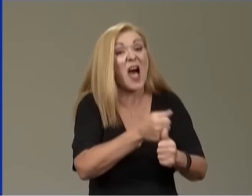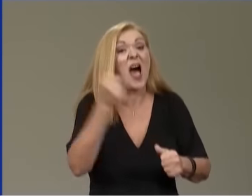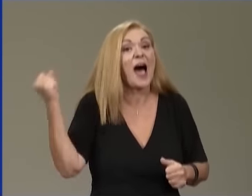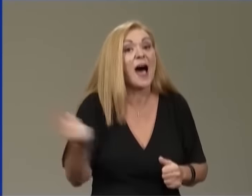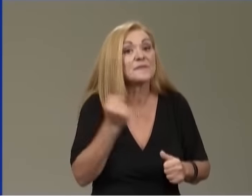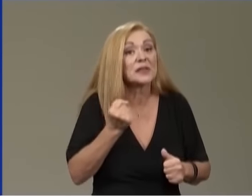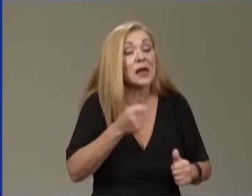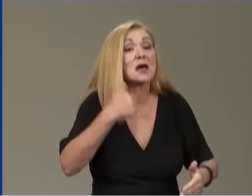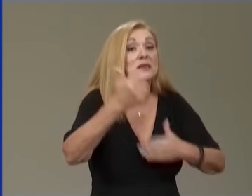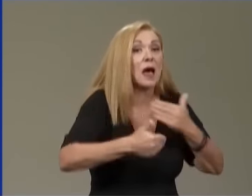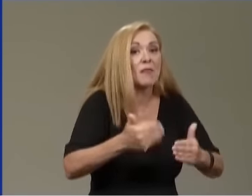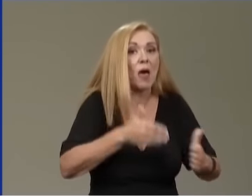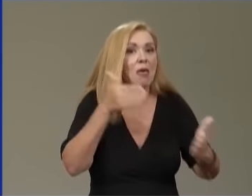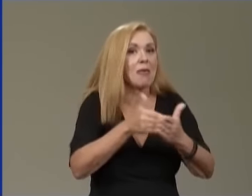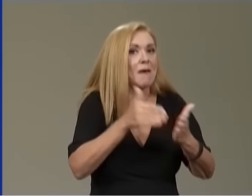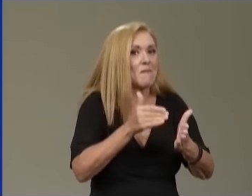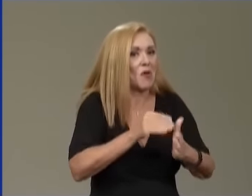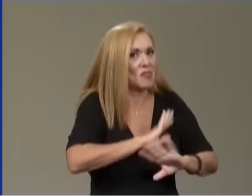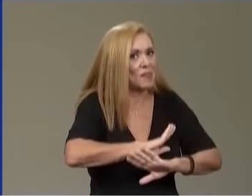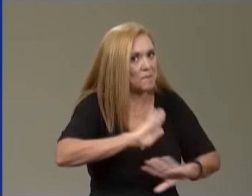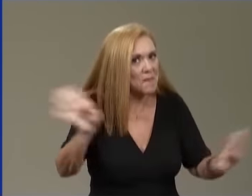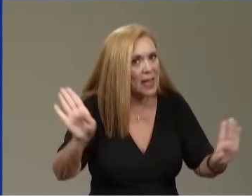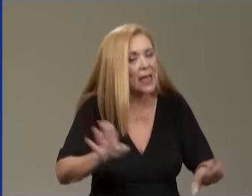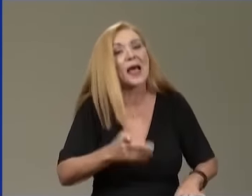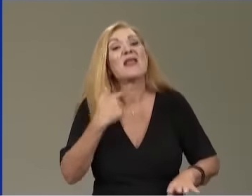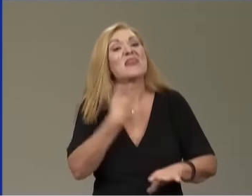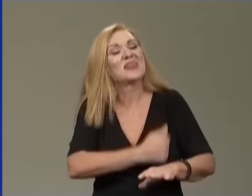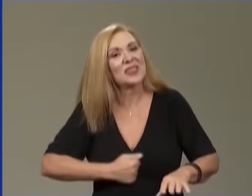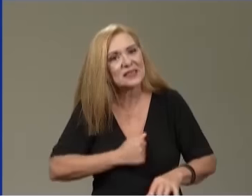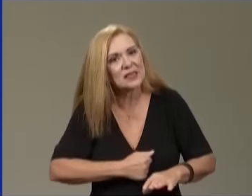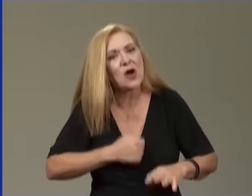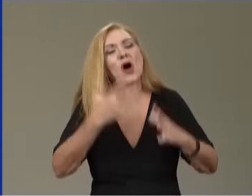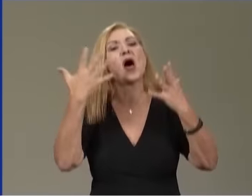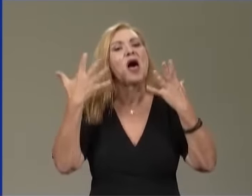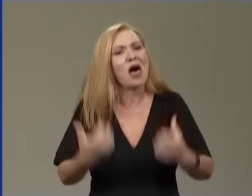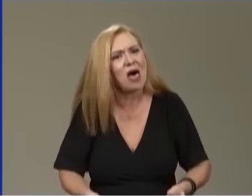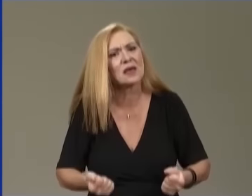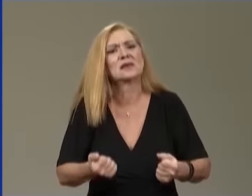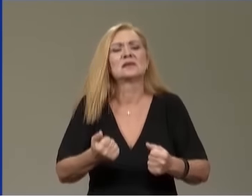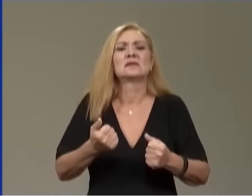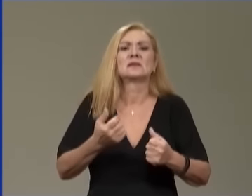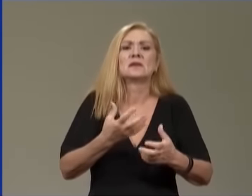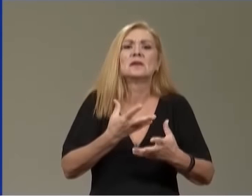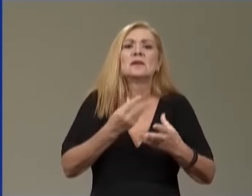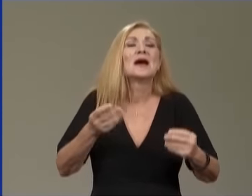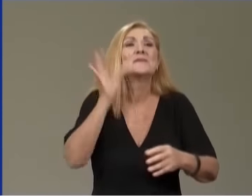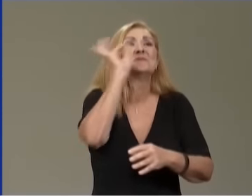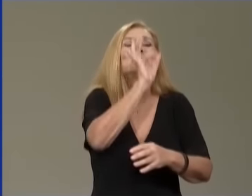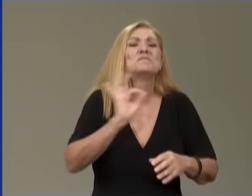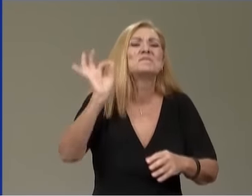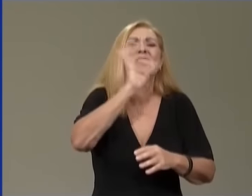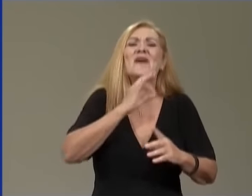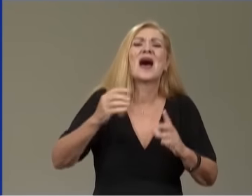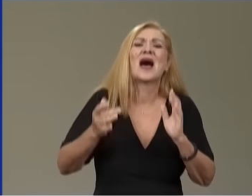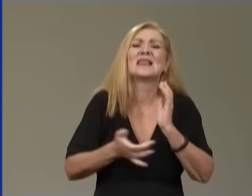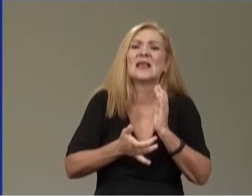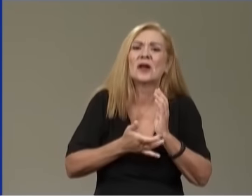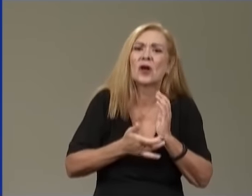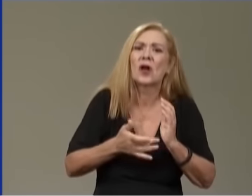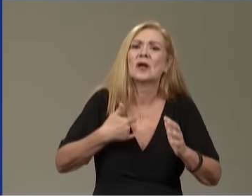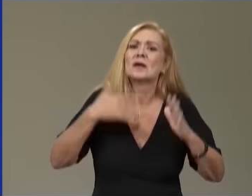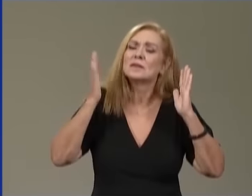των περιττών εμποδίων και σας διαβεβαιώνω, δυστυχώς υπάρχουν ακόμα πολλά με τη χρήση της ψηφιακής τεχνολογίας, έτσι